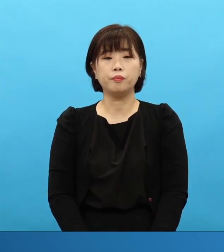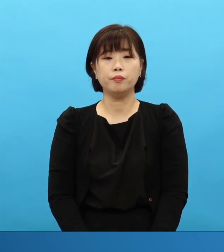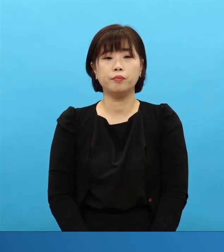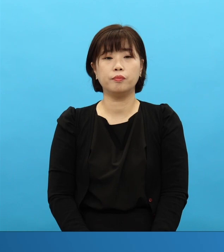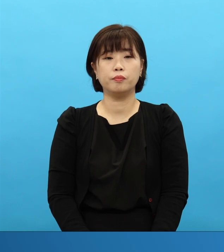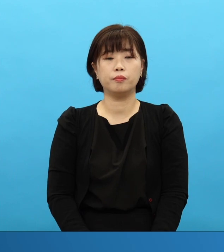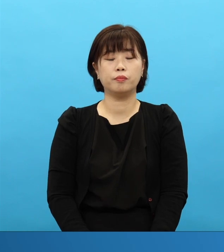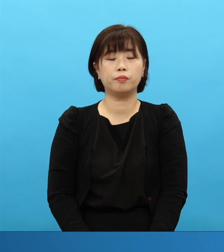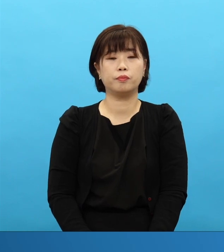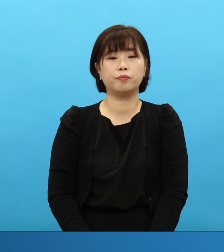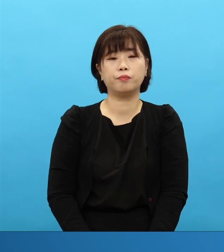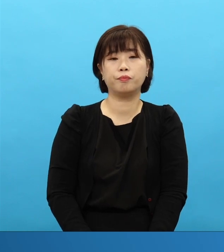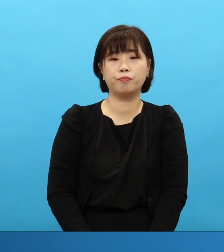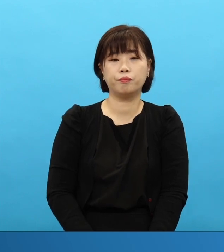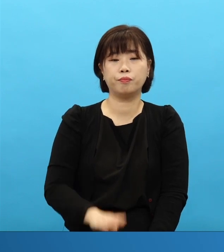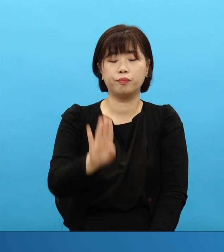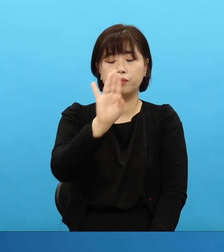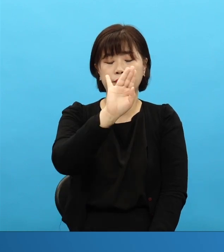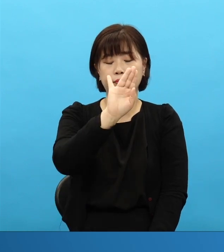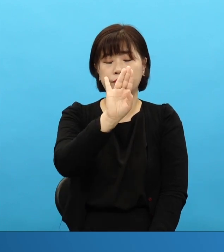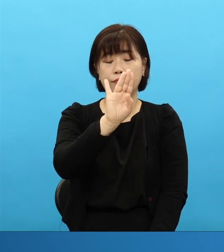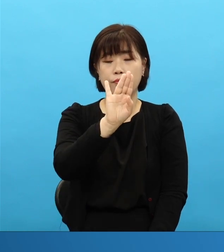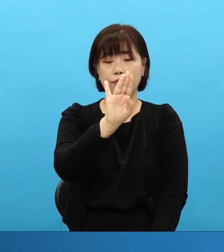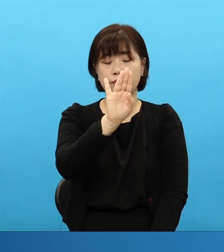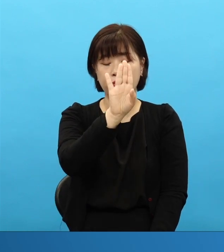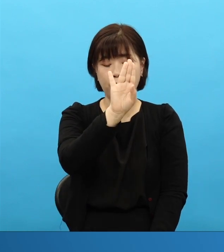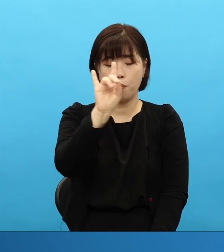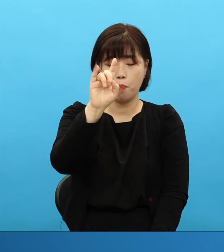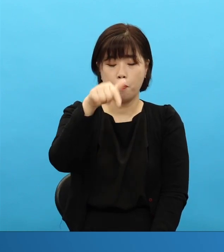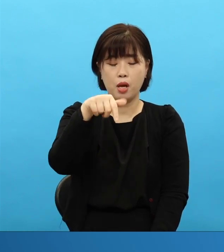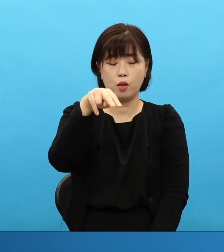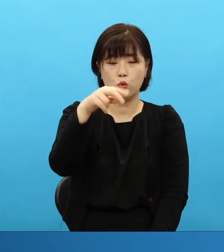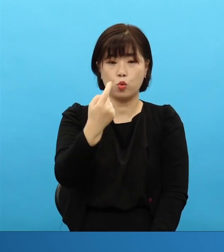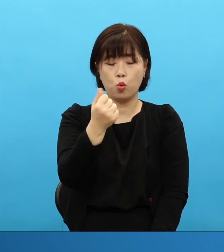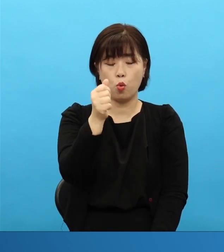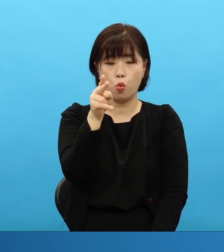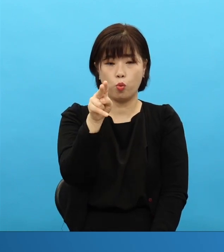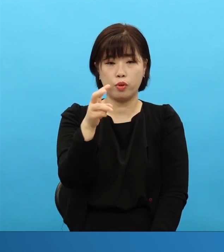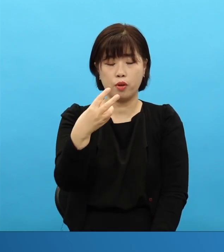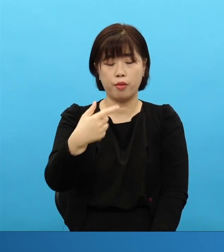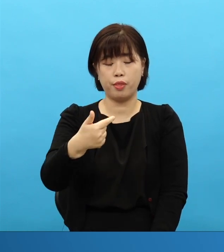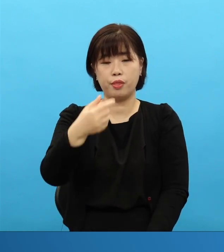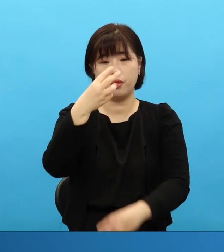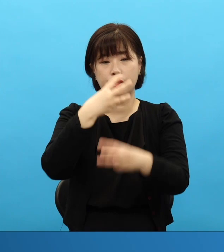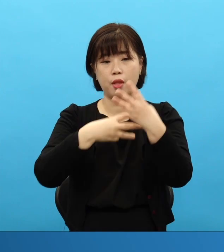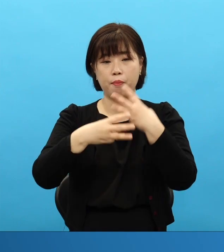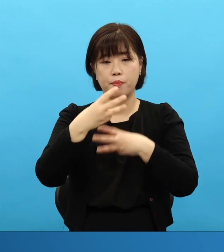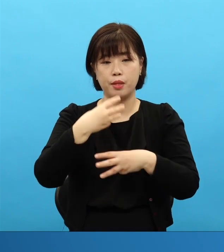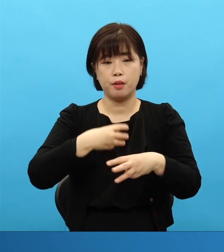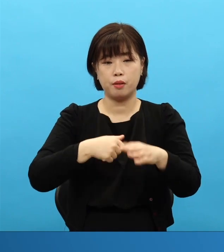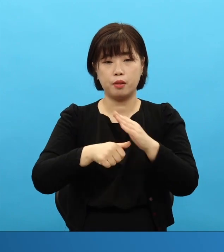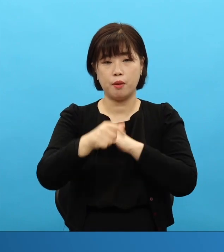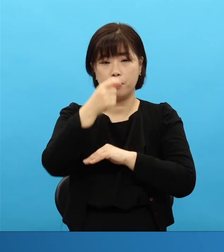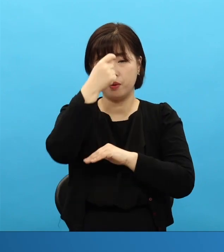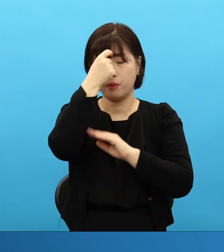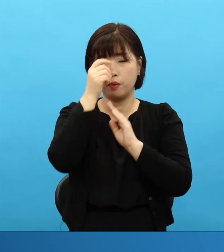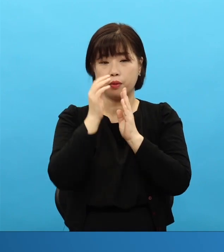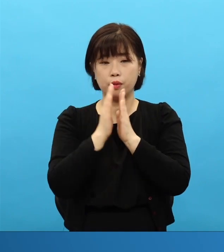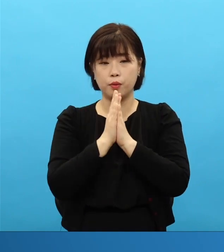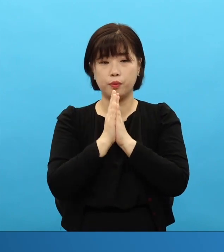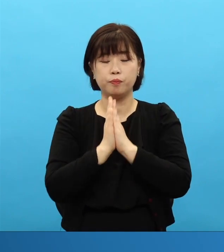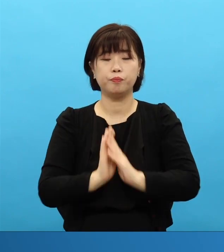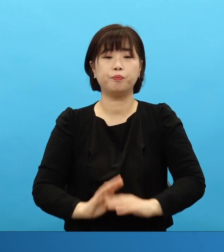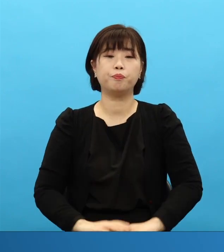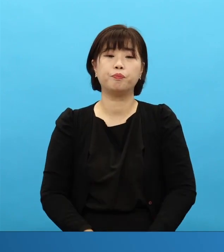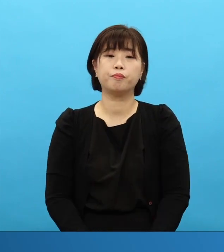백소연 랩넌트 대표로 기도해 주시고 안양지회 연합찬양대의 찬양이 있겠습니다. Remnant Paek So-yoon will pray for us, and the joint choir from the